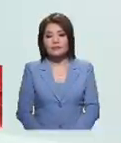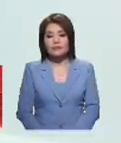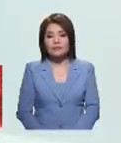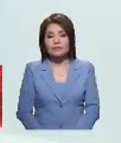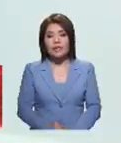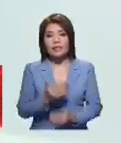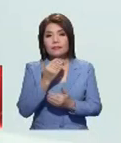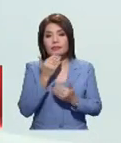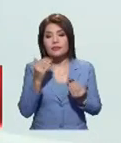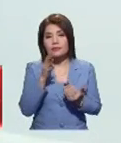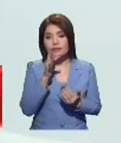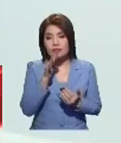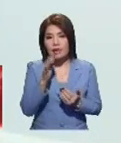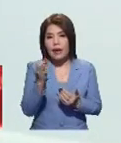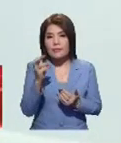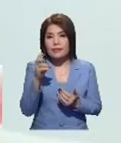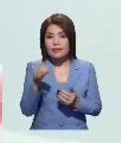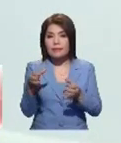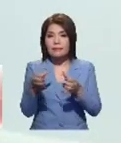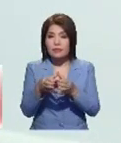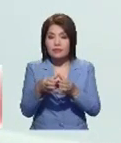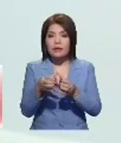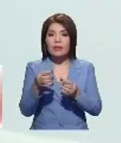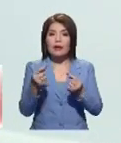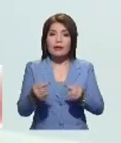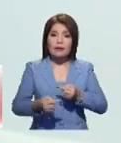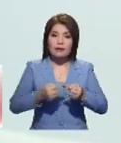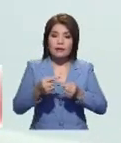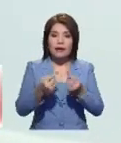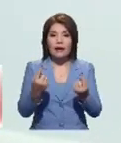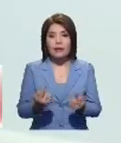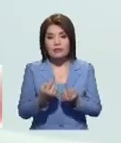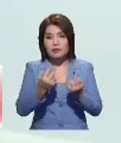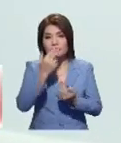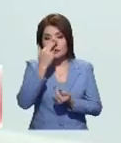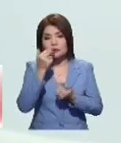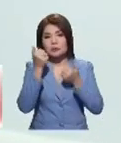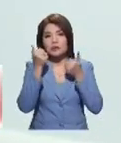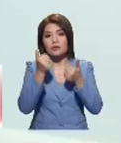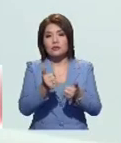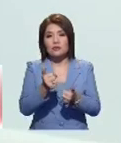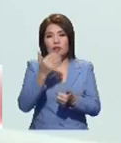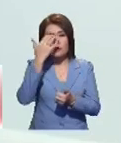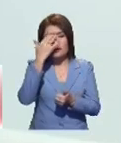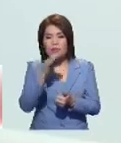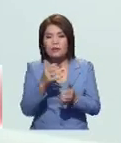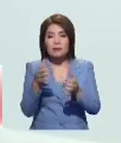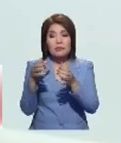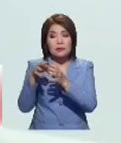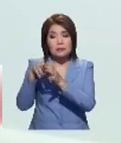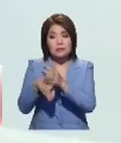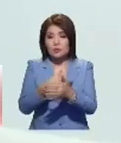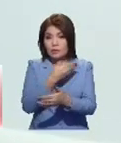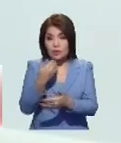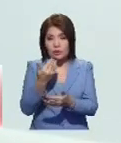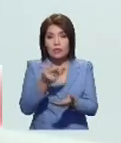Соңғы кезде аманат партиясында жақсы үрдіс қалыптасыпты. Аманат өзіне мүше емес адамдарды да